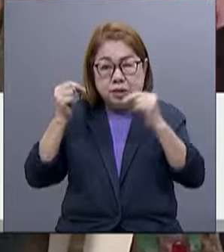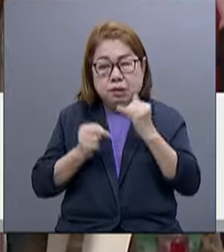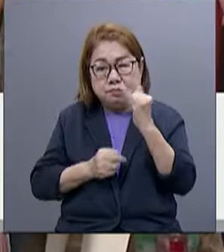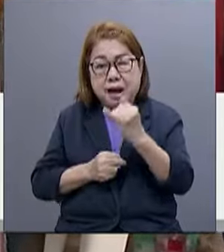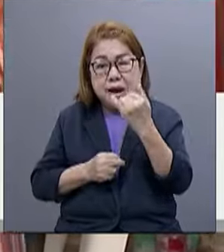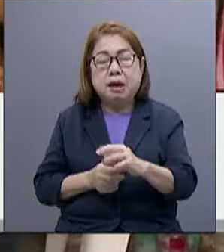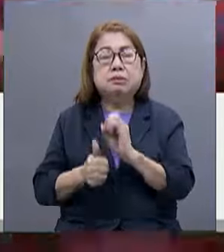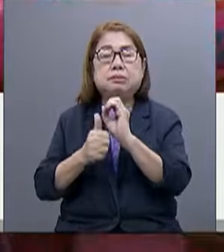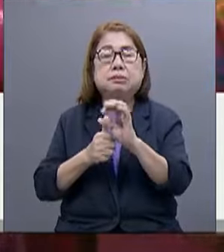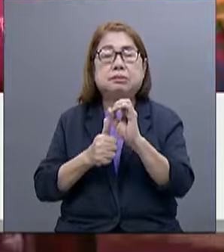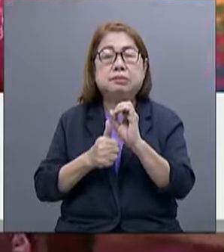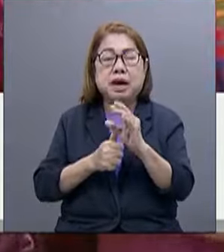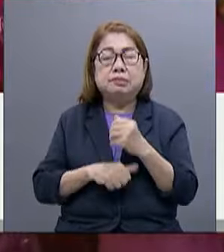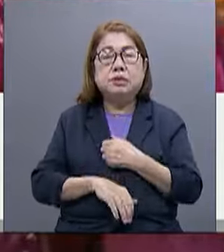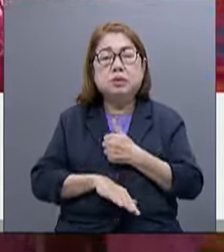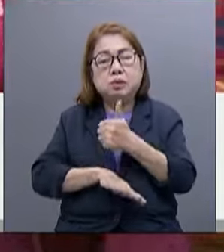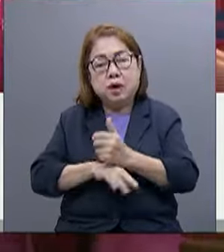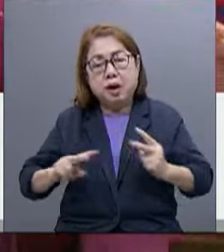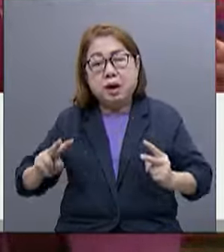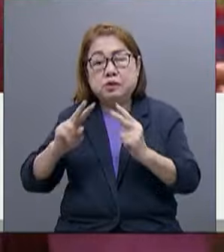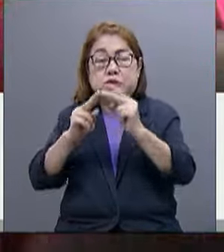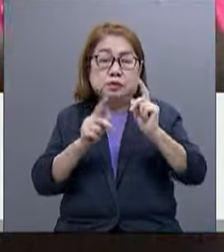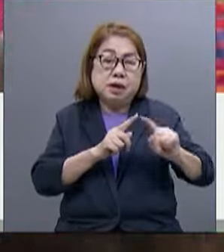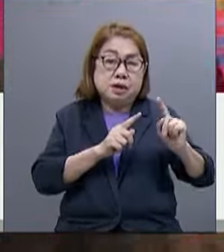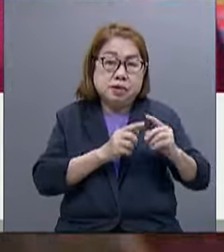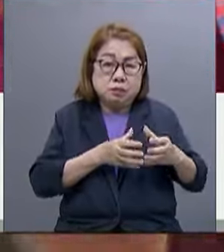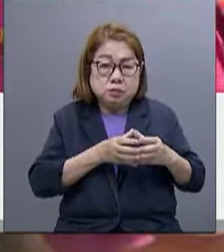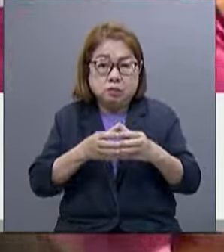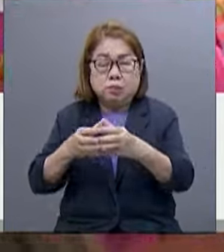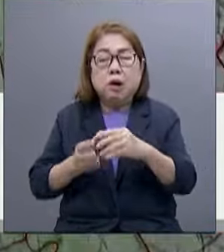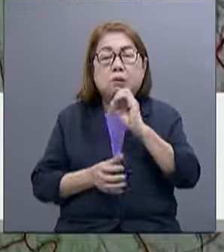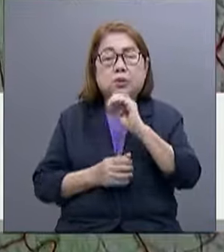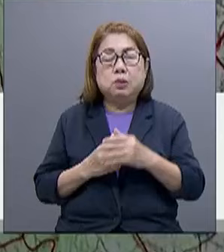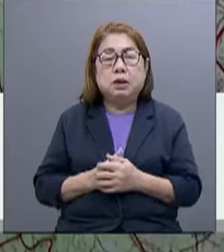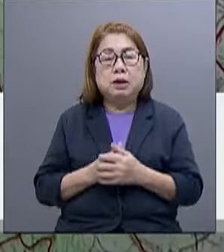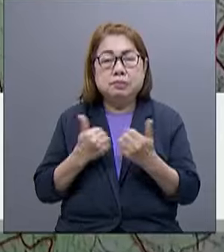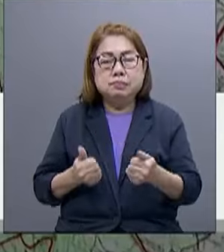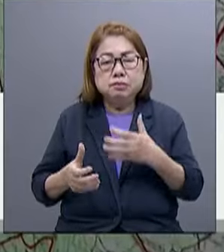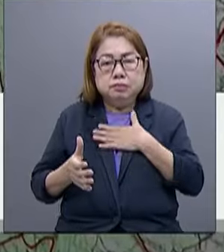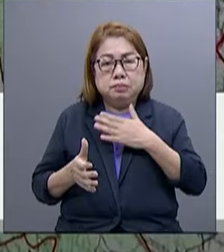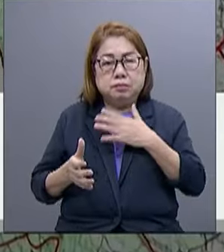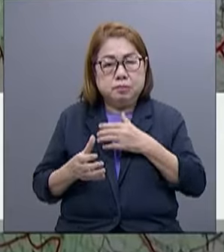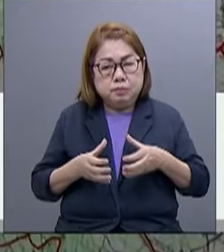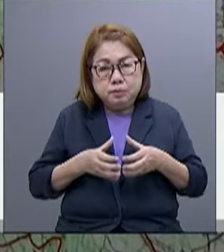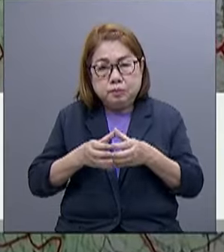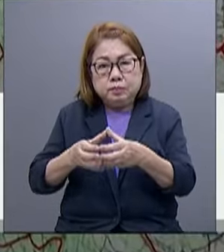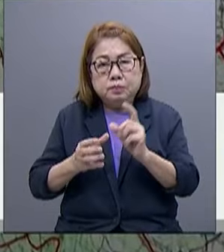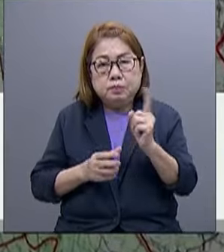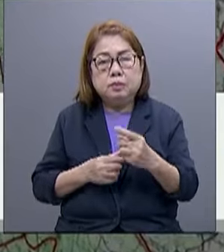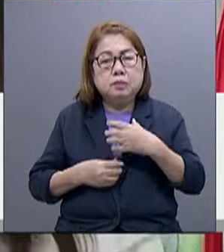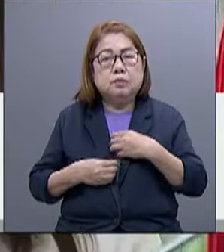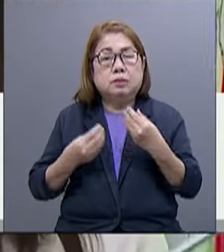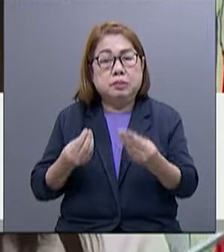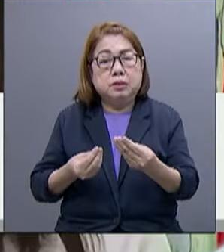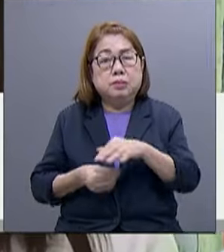ได้แนะนำรัฐมนตรีทั้งหมดที่เดินทางมาร่วมคณะนะคะแล้วก็บอกว่าการที่มาด้วยกันในวันนี้ก็เพื่อให้รู้ว่ารัฐบาล